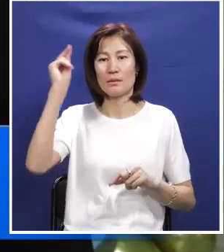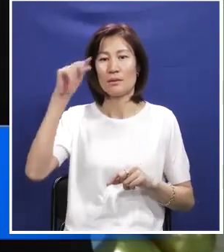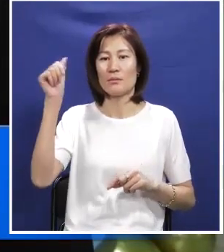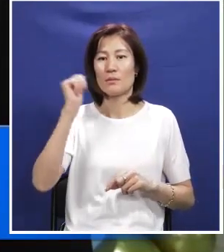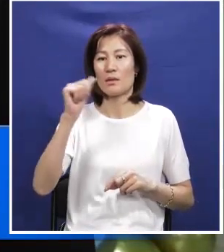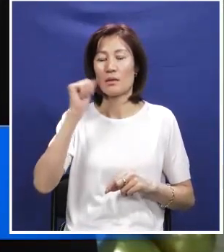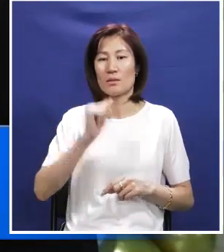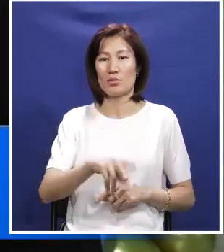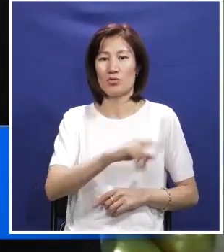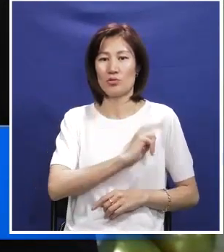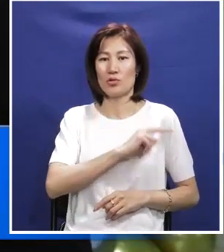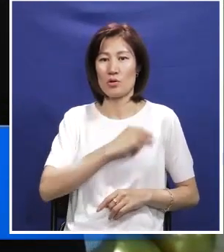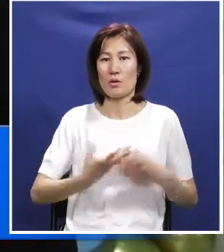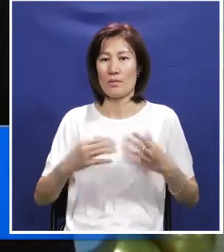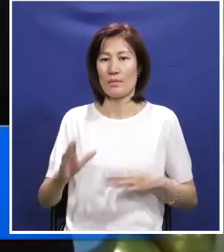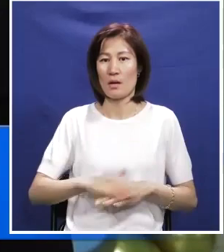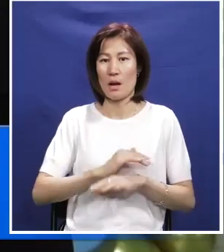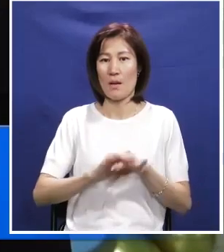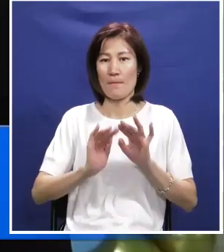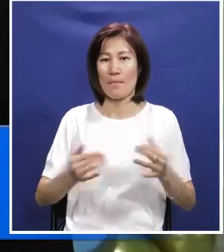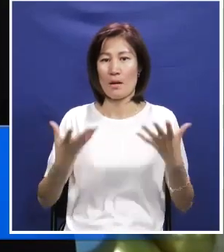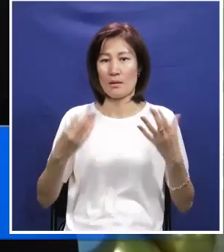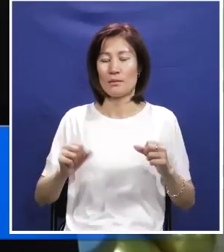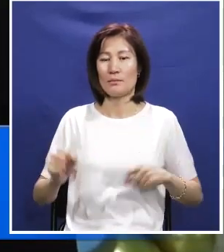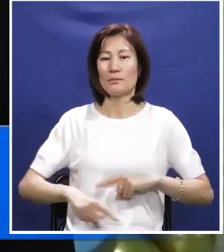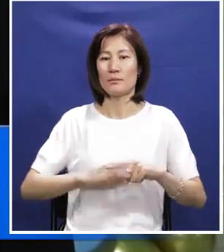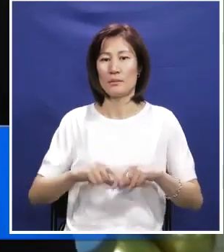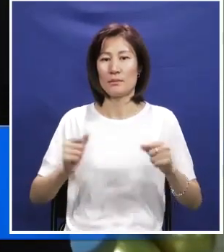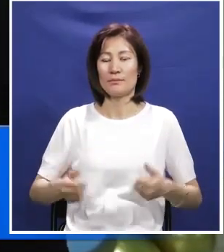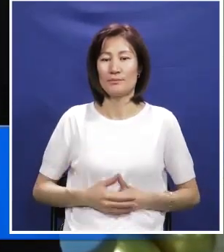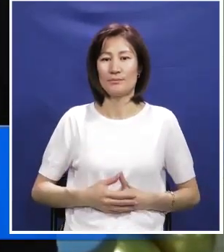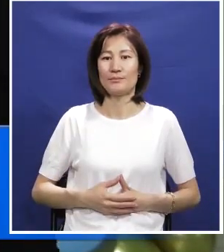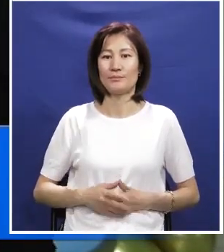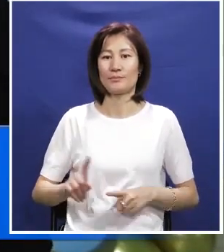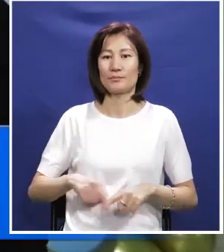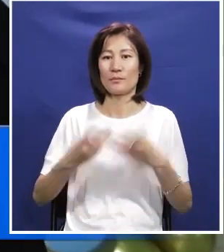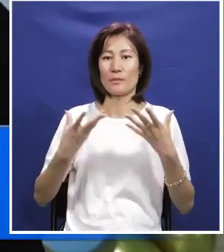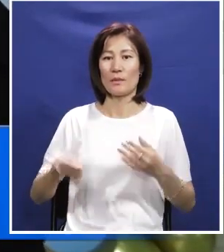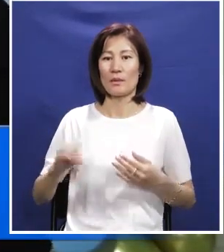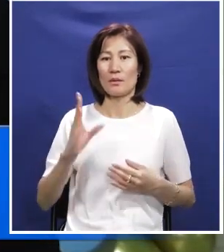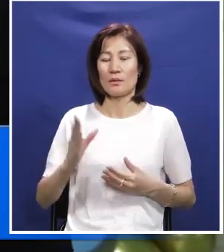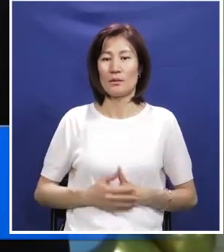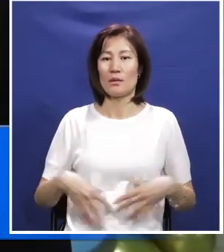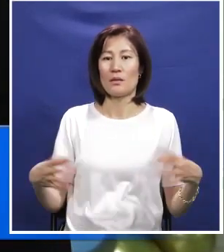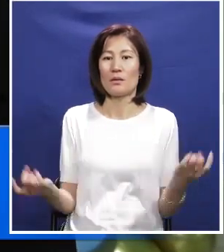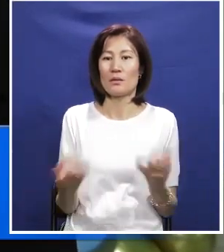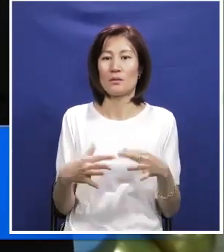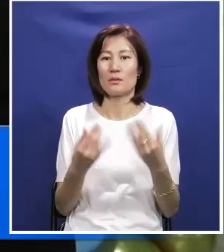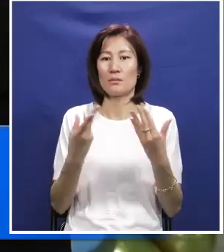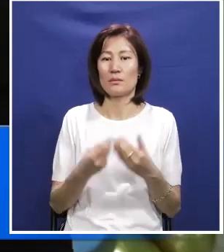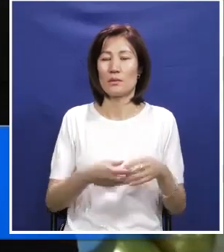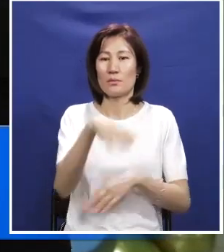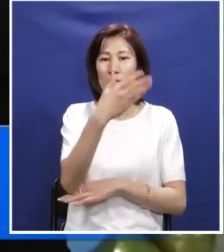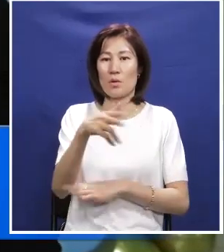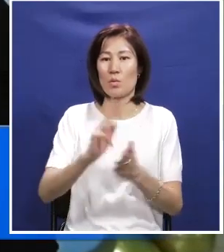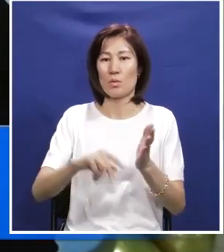ертең елімізге қызмет ететін жақсы балдарды өсіруді ниеттенеміз. Бүгінгі іс-шарамыз